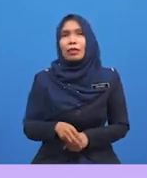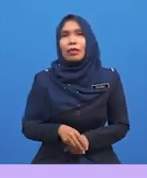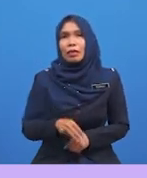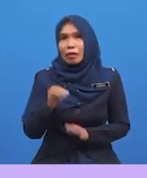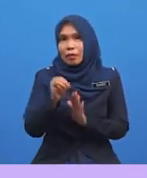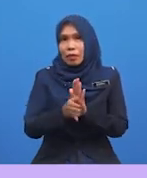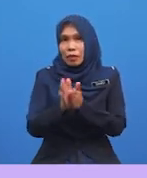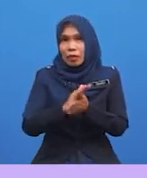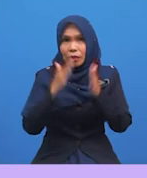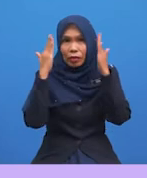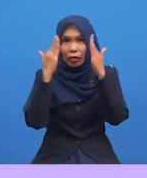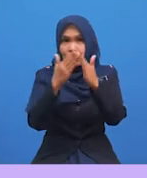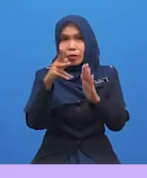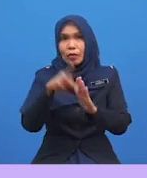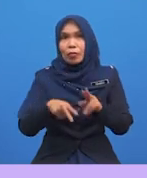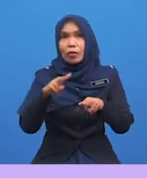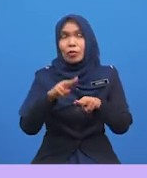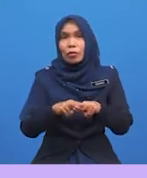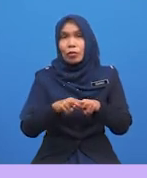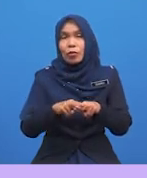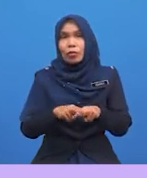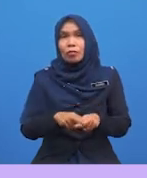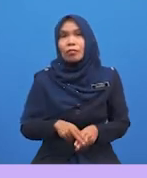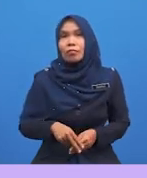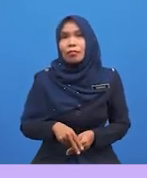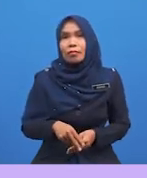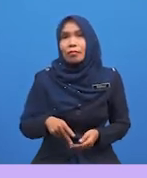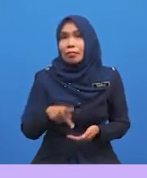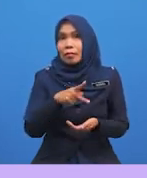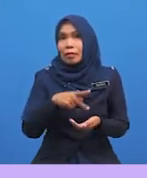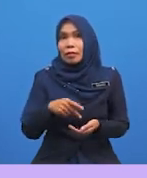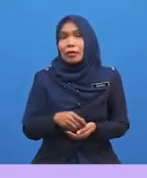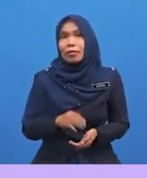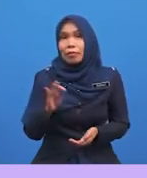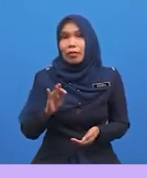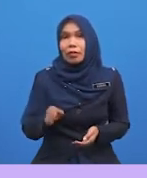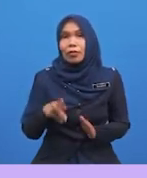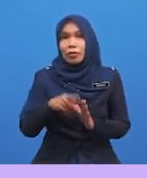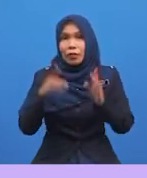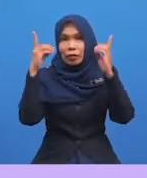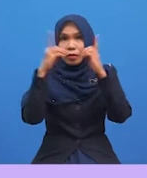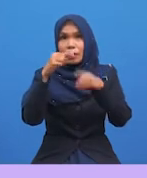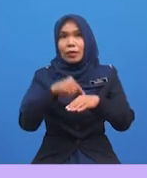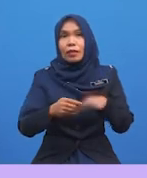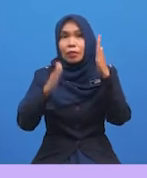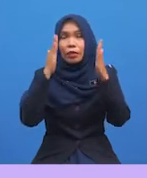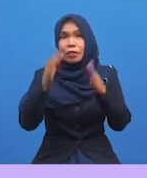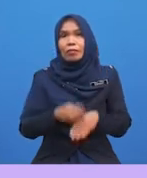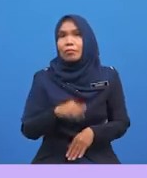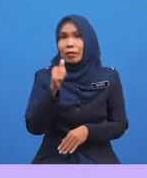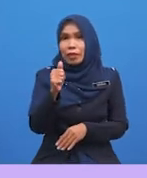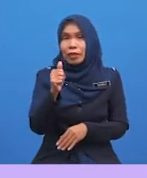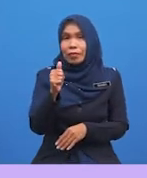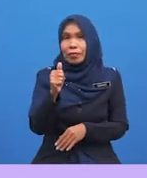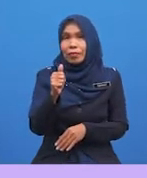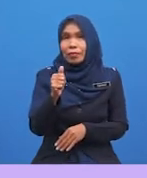tumpuan penduduk akibat faktor pendidikan di Malaysia? A, Kemaman.